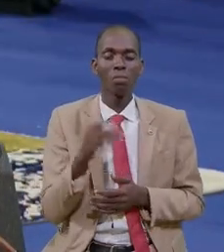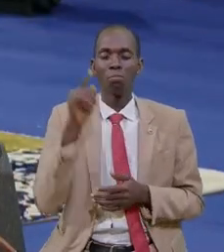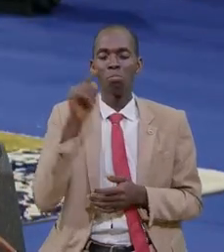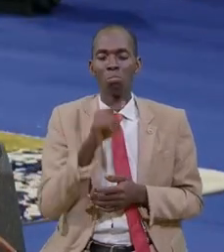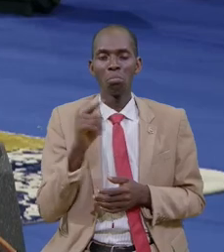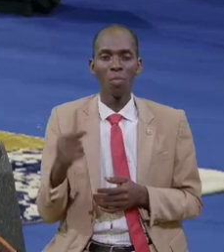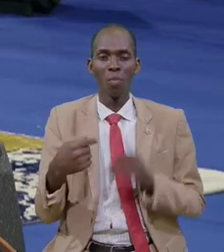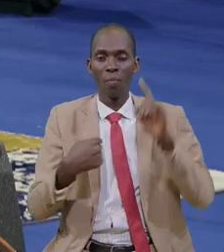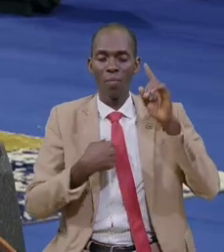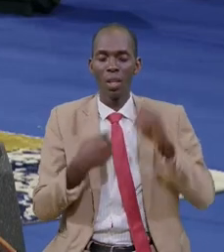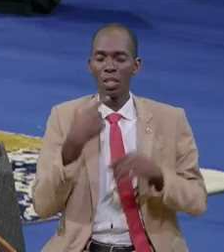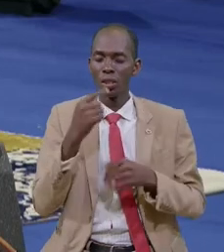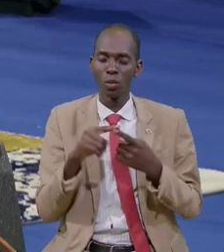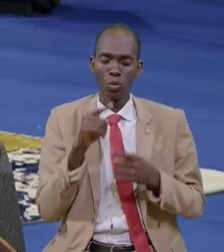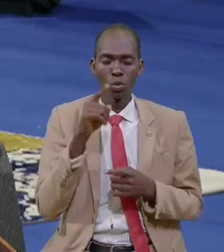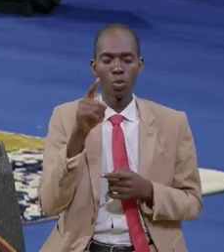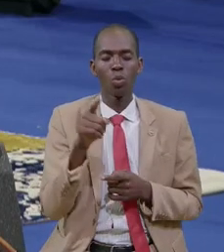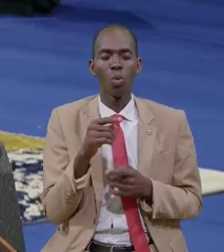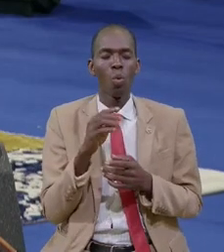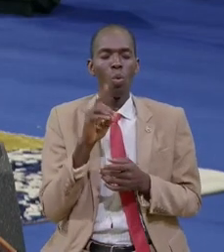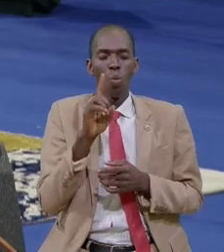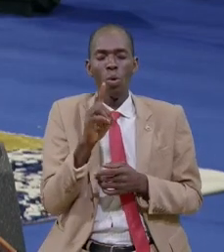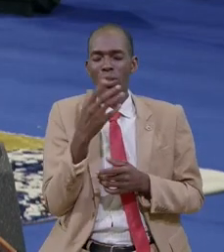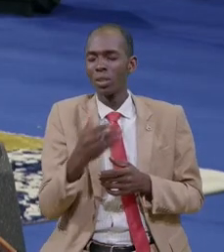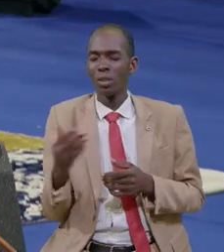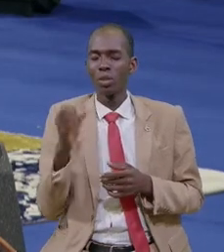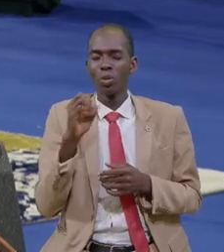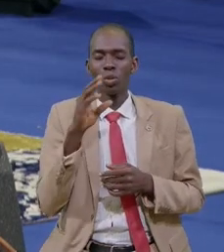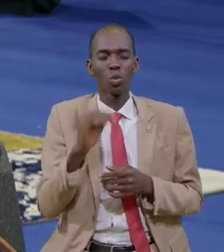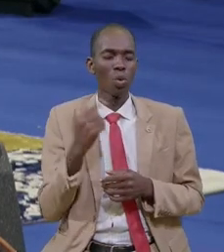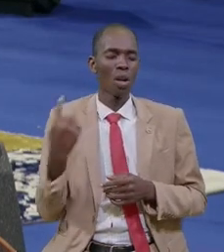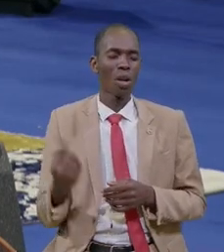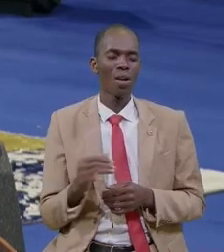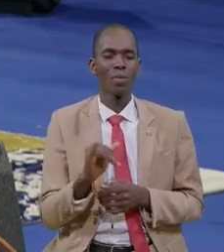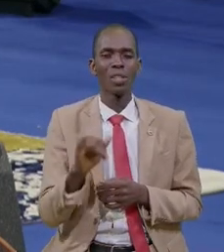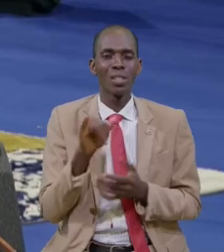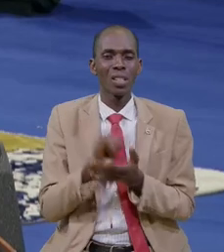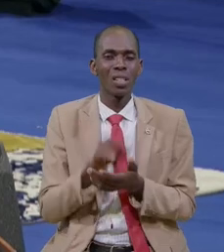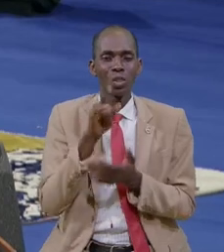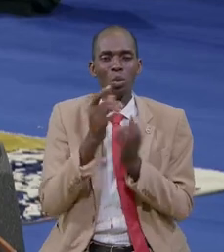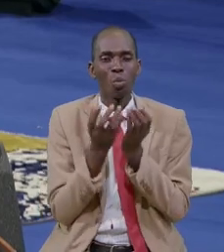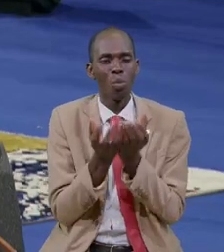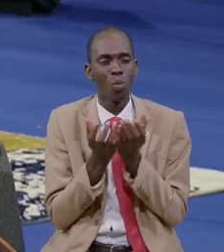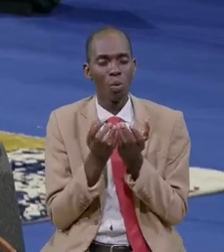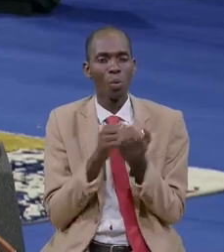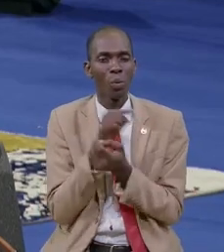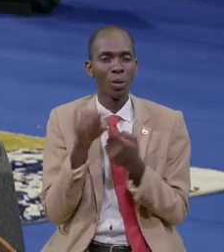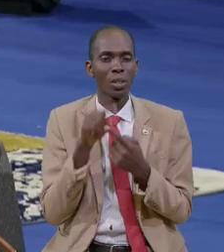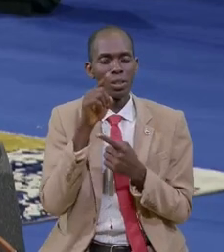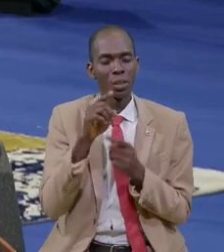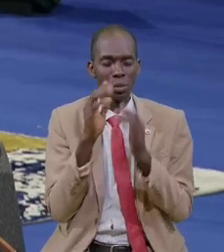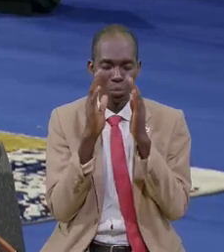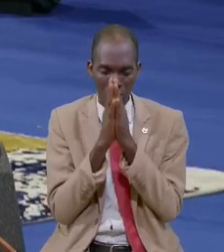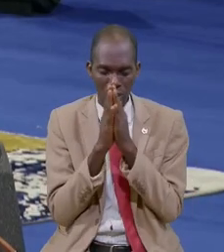C'est pourquoi je vous le dis. Tout ce que vous demanderez en